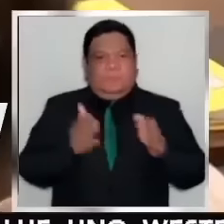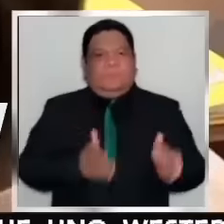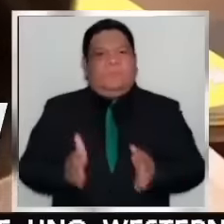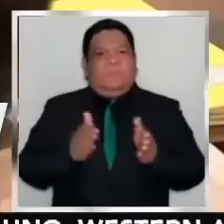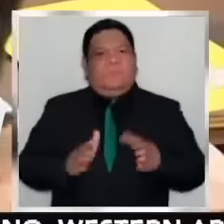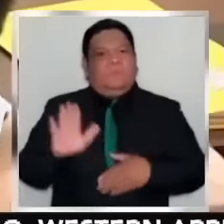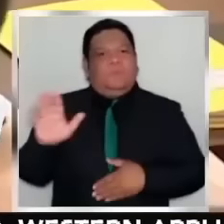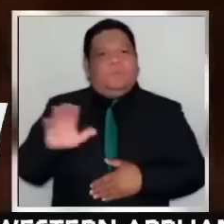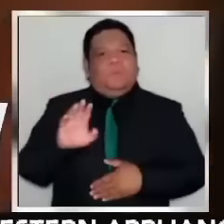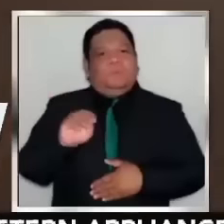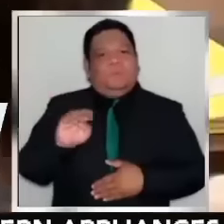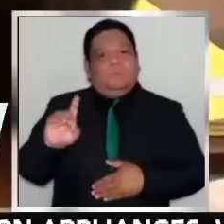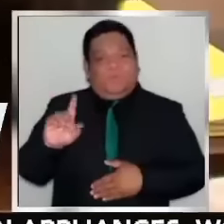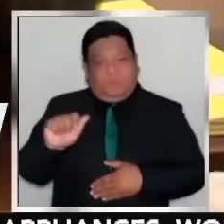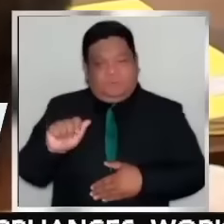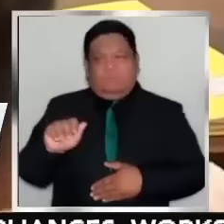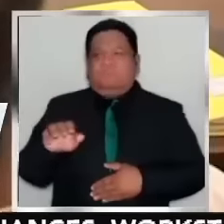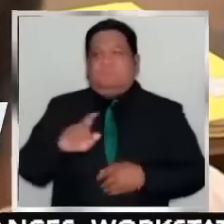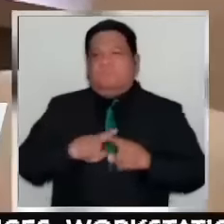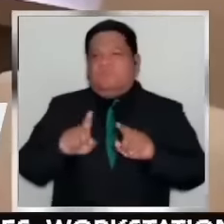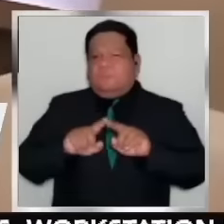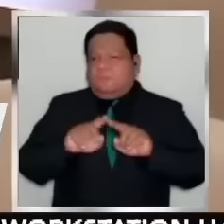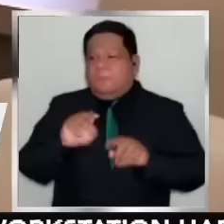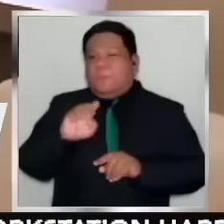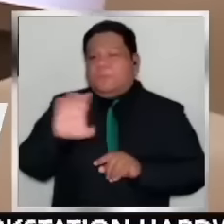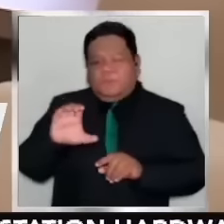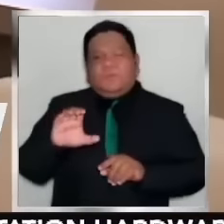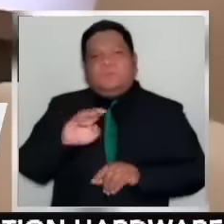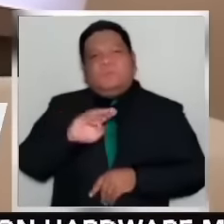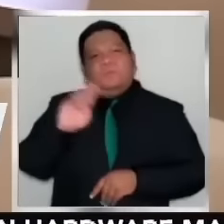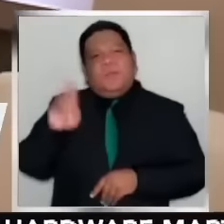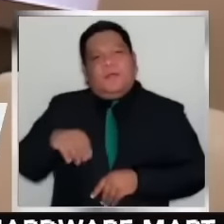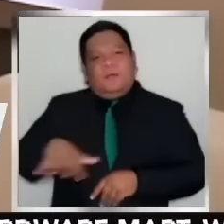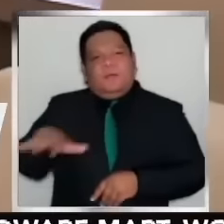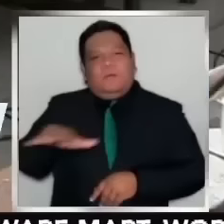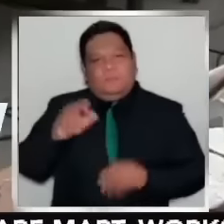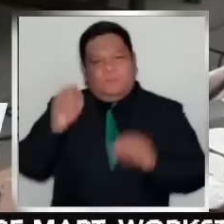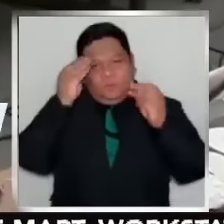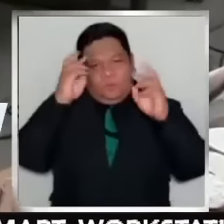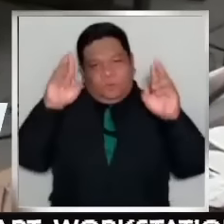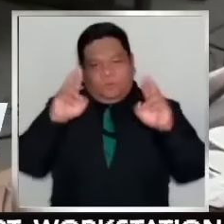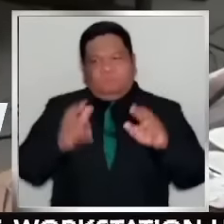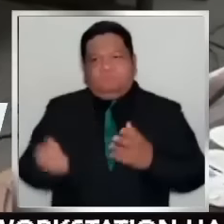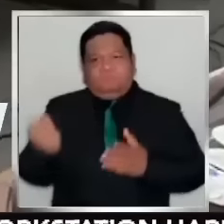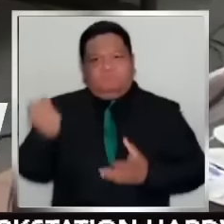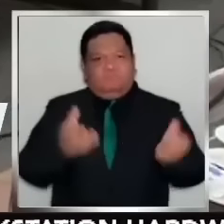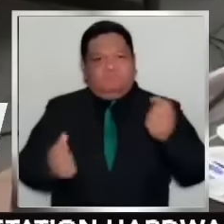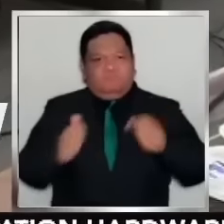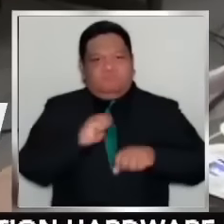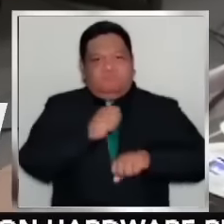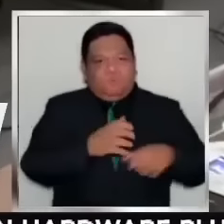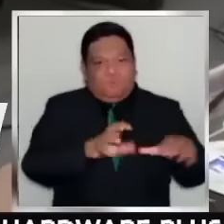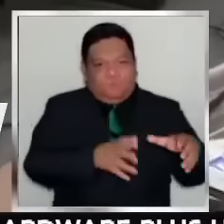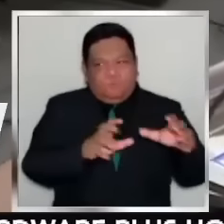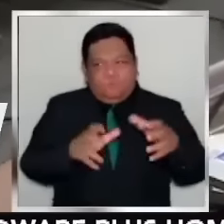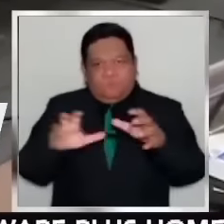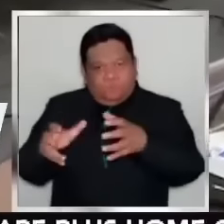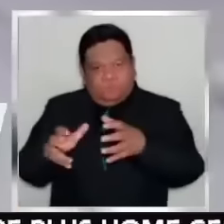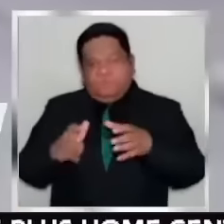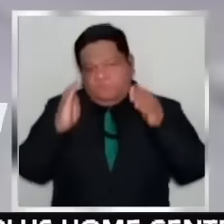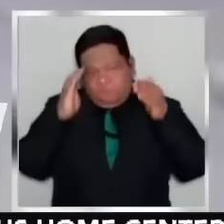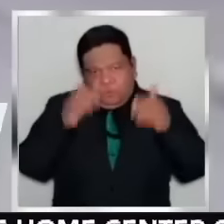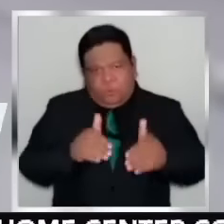na binubuo ng mga mayor sa Kamaynilaan. Lilikha rin sila na kanya-kanyang task force para tutukan at tugunan ang epekto ng El